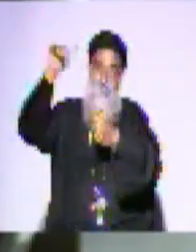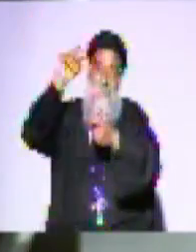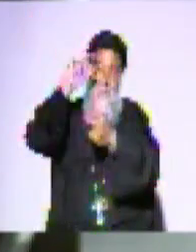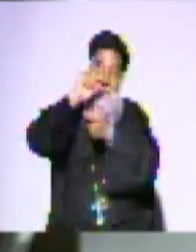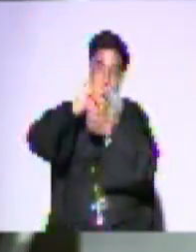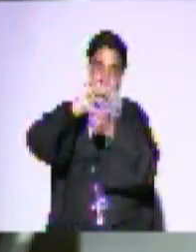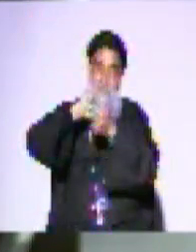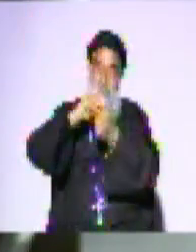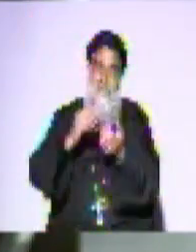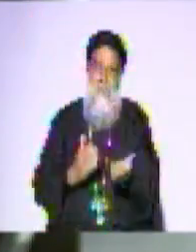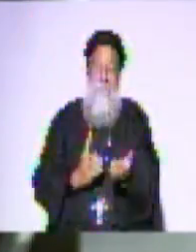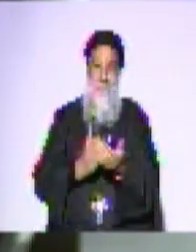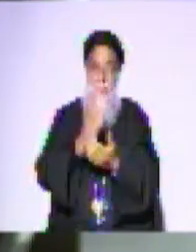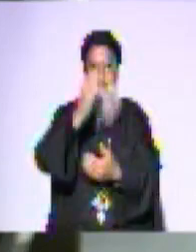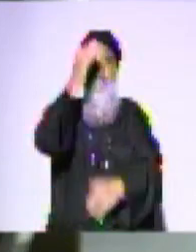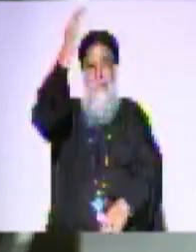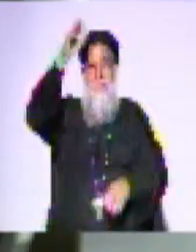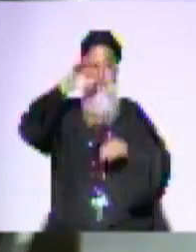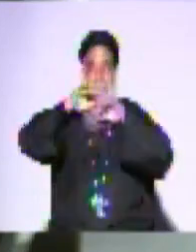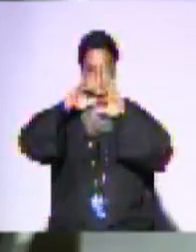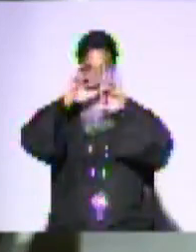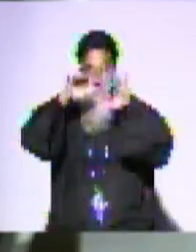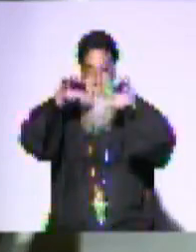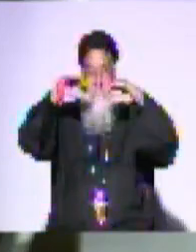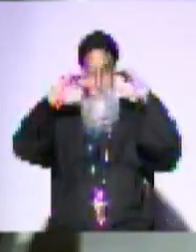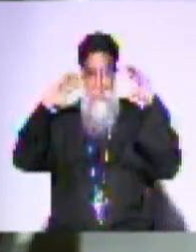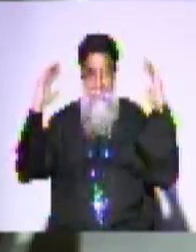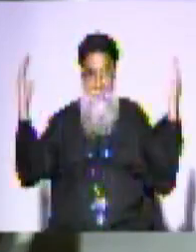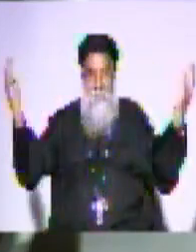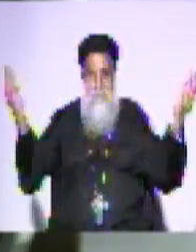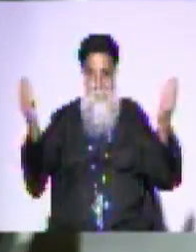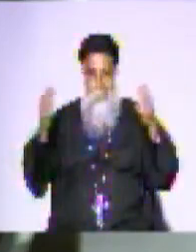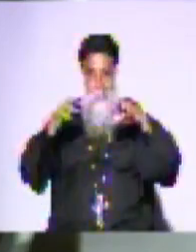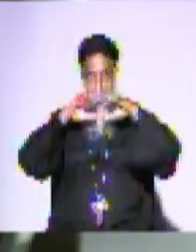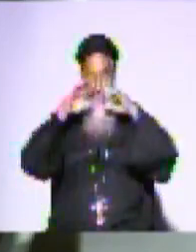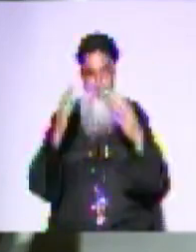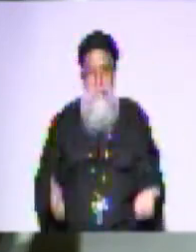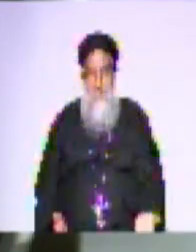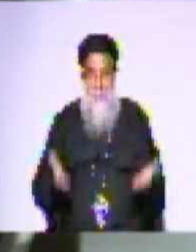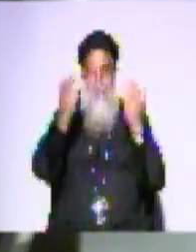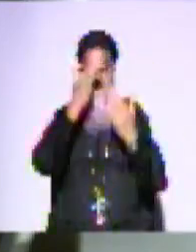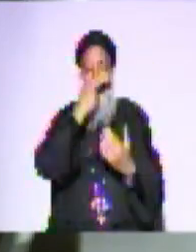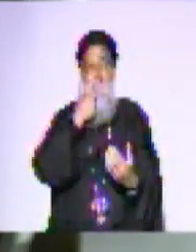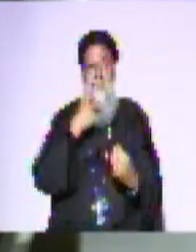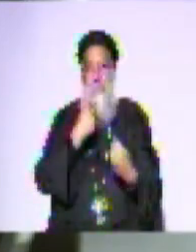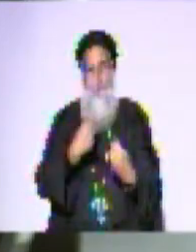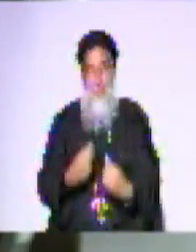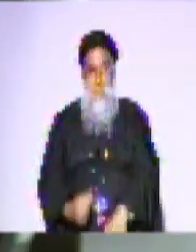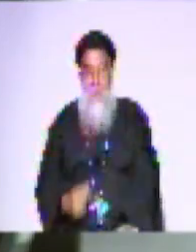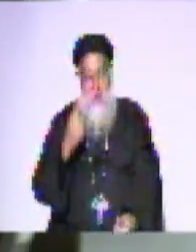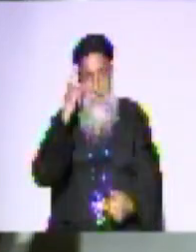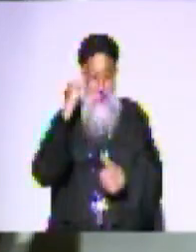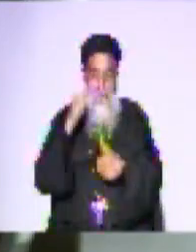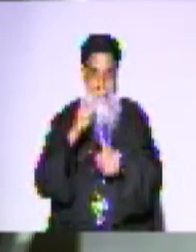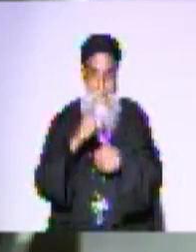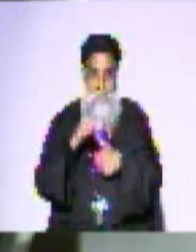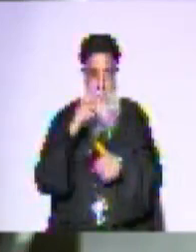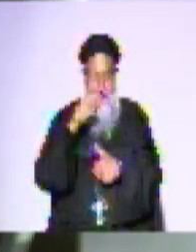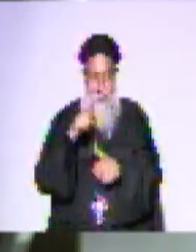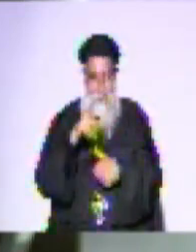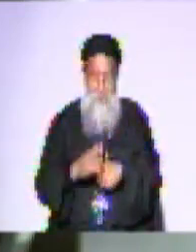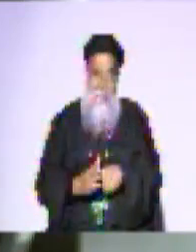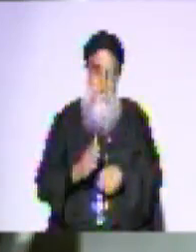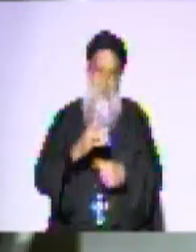الثاني اللي يعلن القيامة العامة فيكون مبرر امامه. يعني اذكرني يا رب